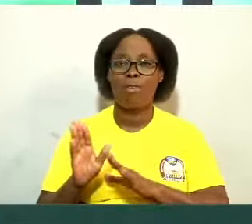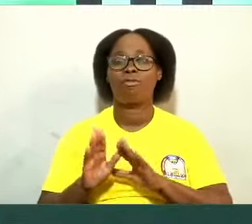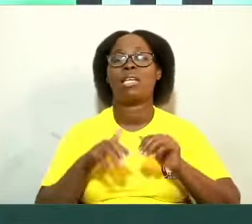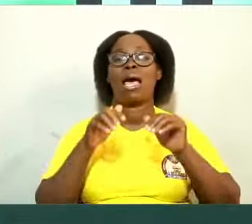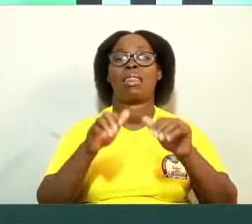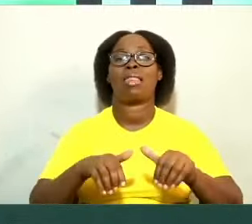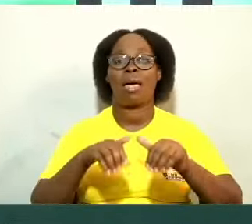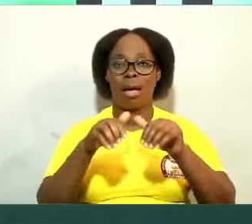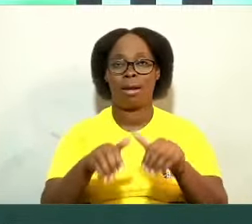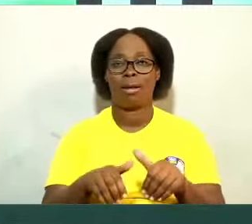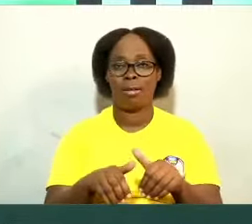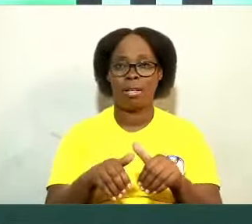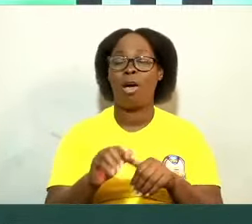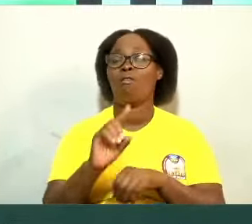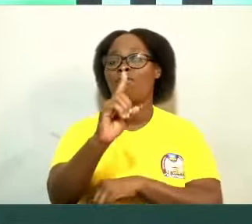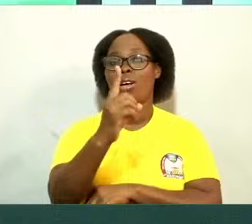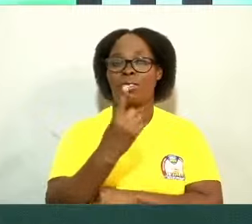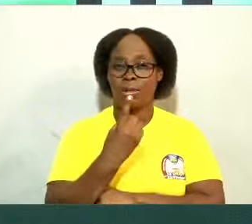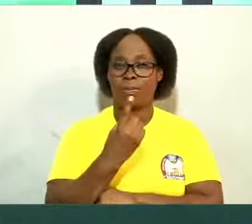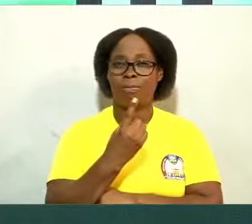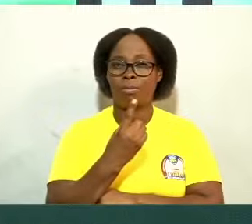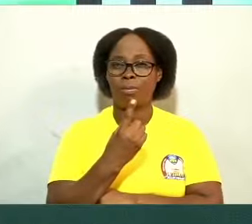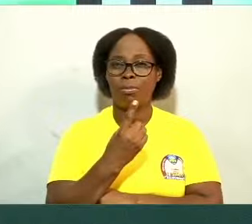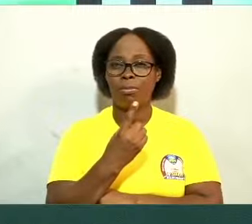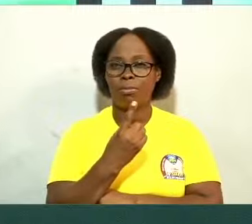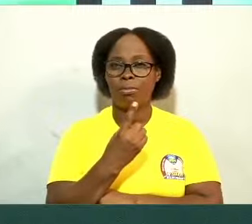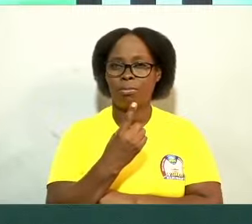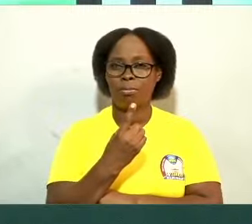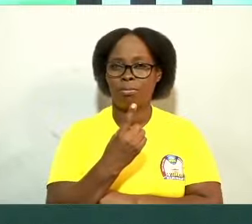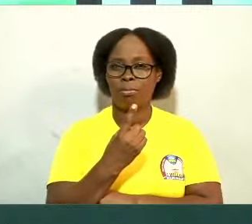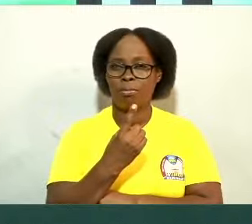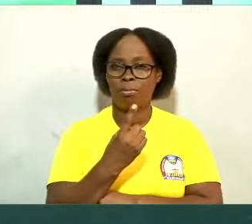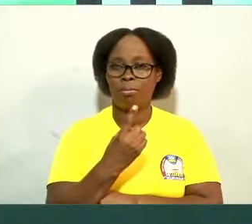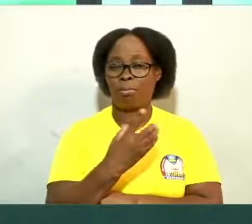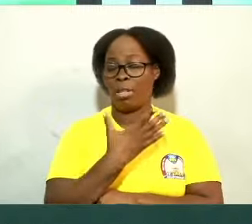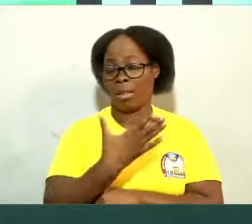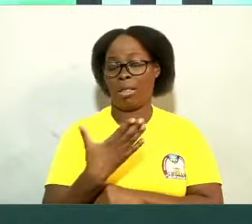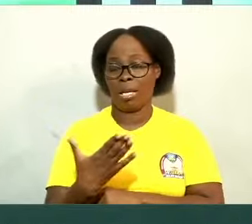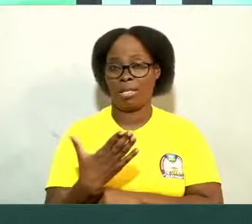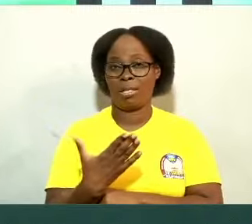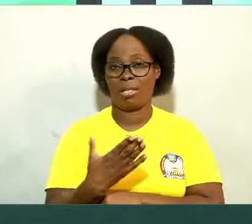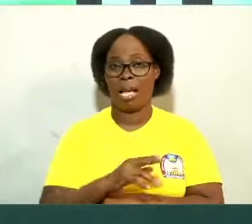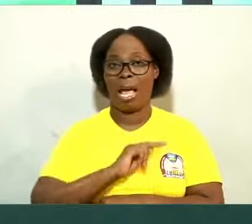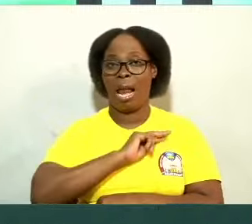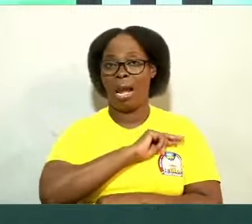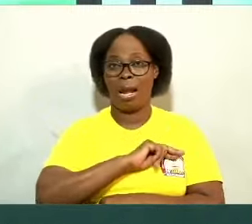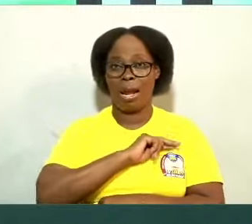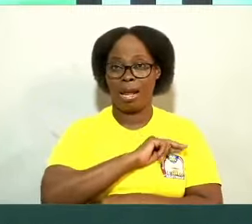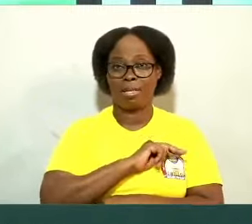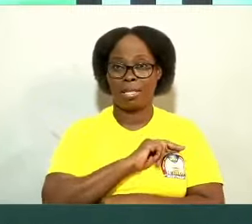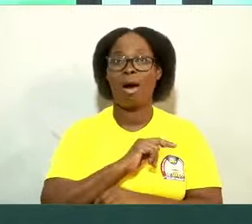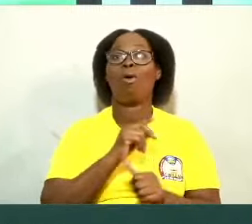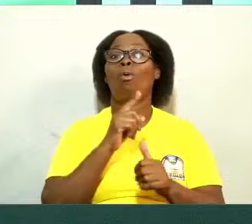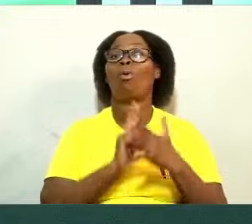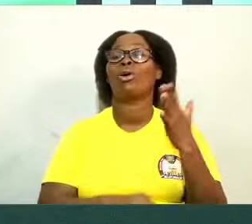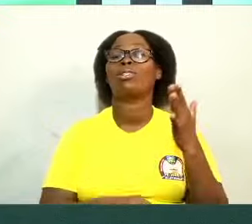Eden, kwanza alivyotoka navyo vya asili, alitoka na ndoa,